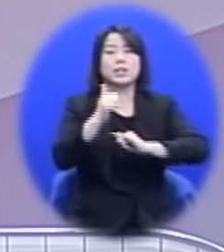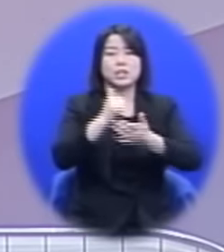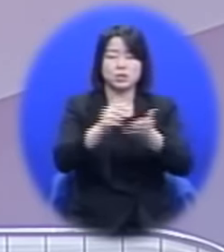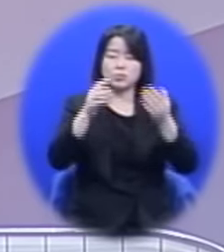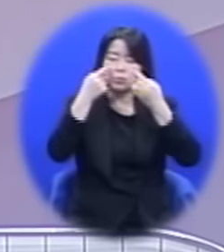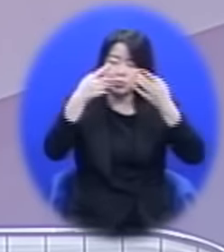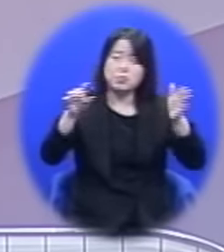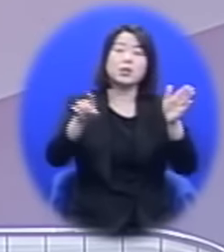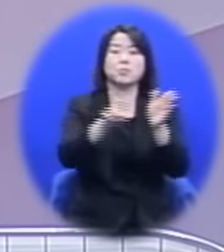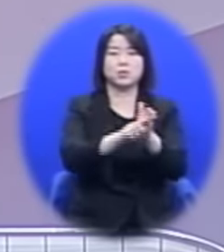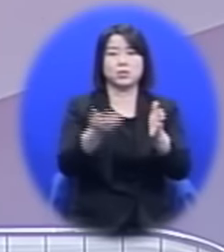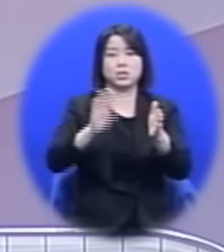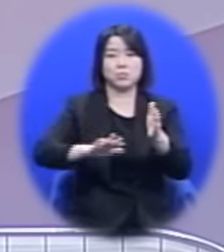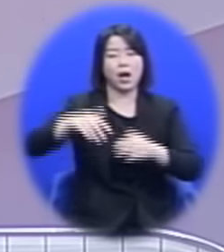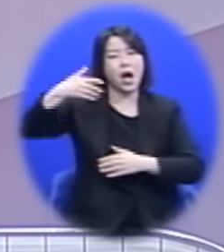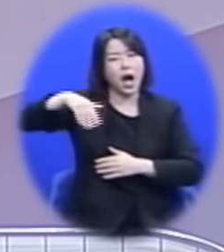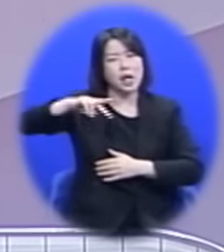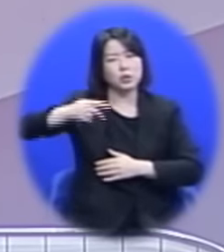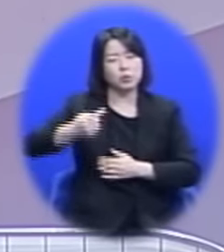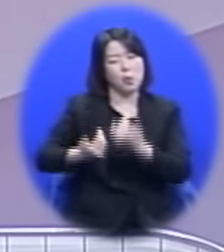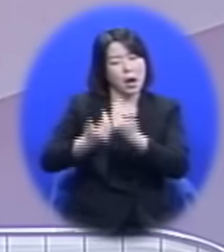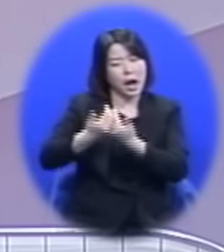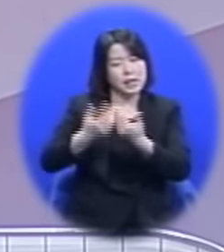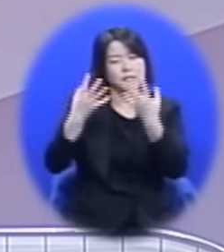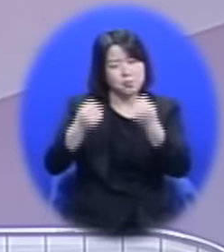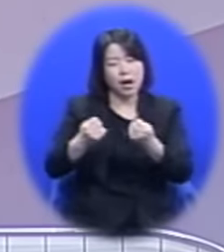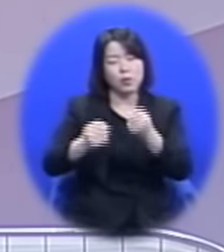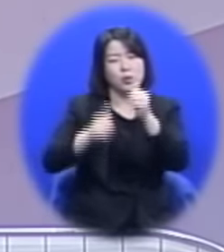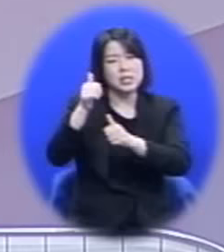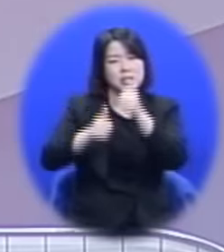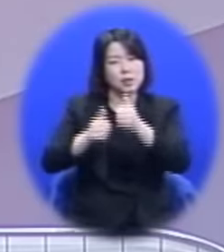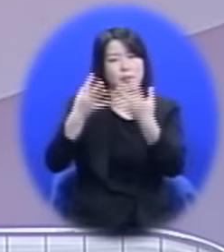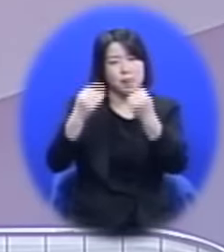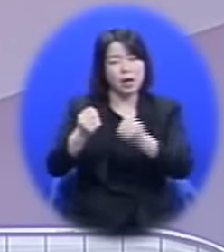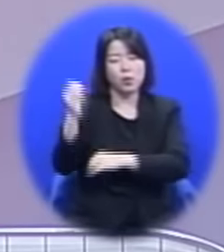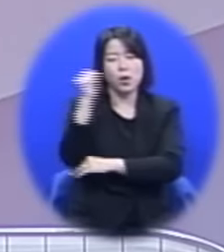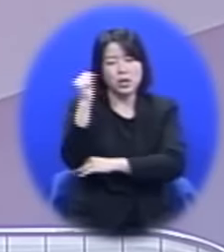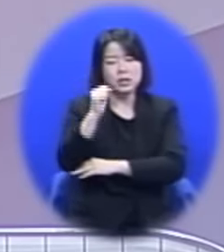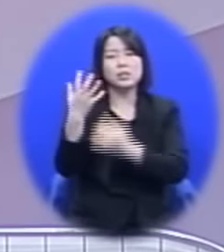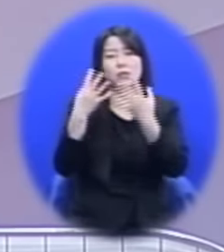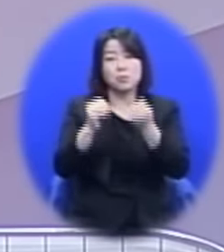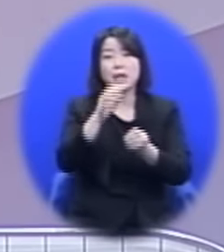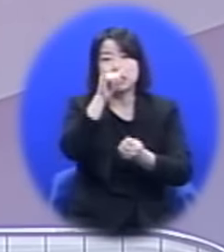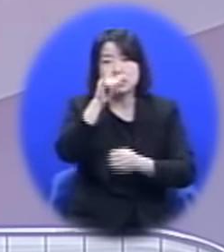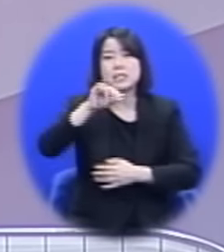믿었지만 아직도 갈등도 많고 시험도 많고 흔들리기도 하고,